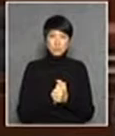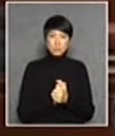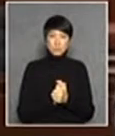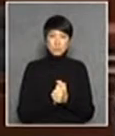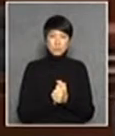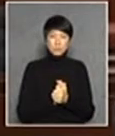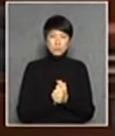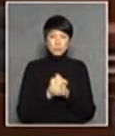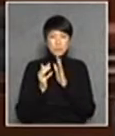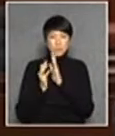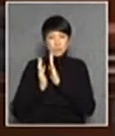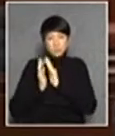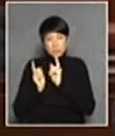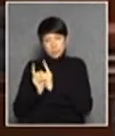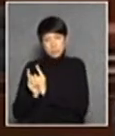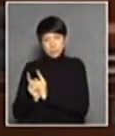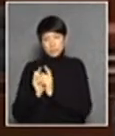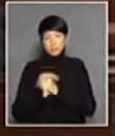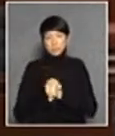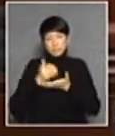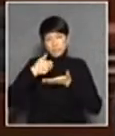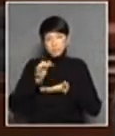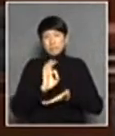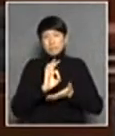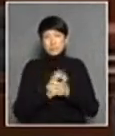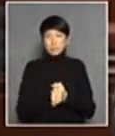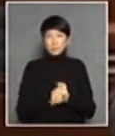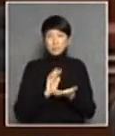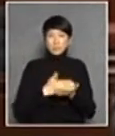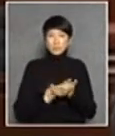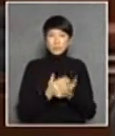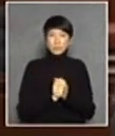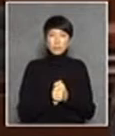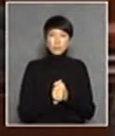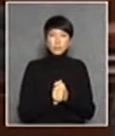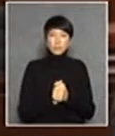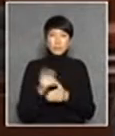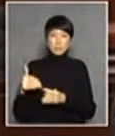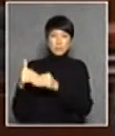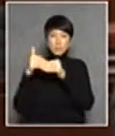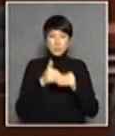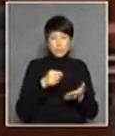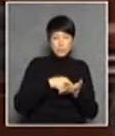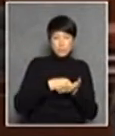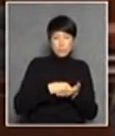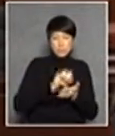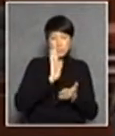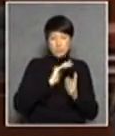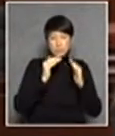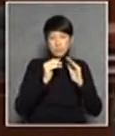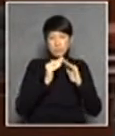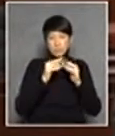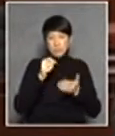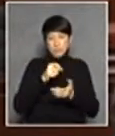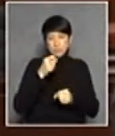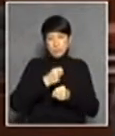子，因為啲父母都唔翻屋企食飯，但係應該就係佢唔帶功課翻屋企，然後夜晚係